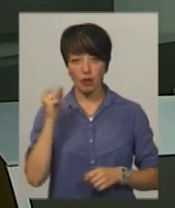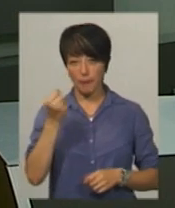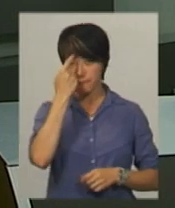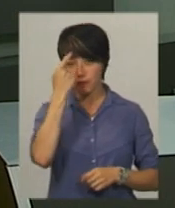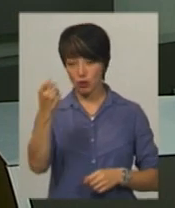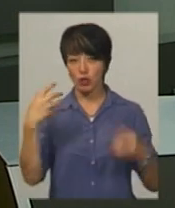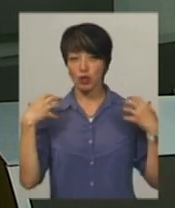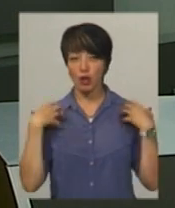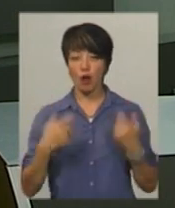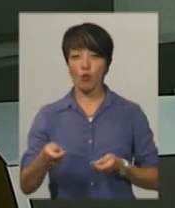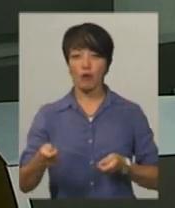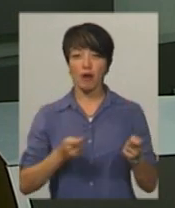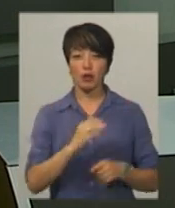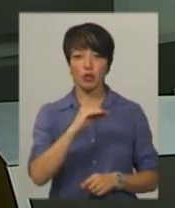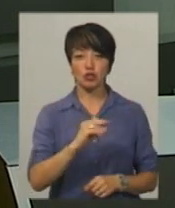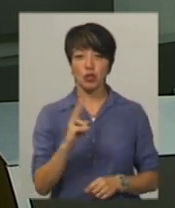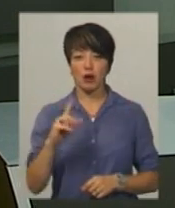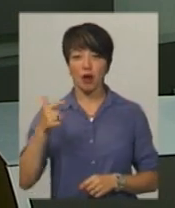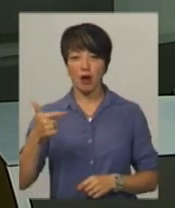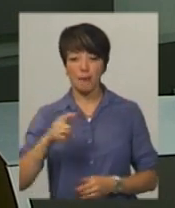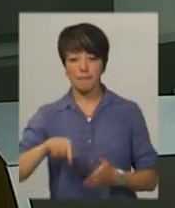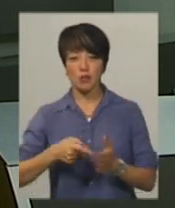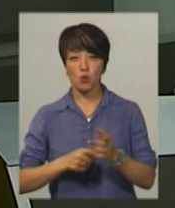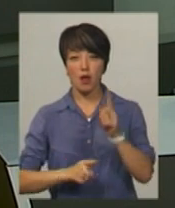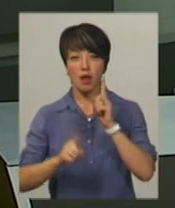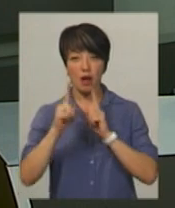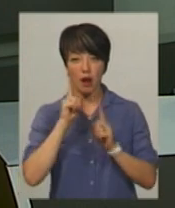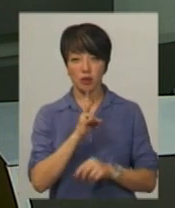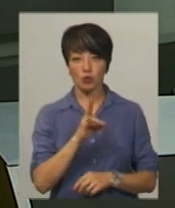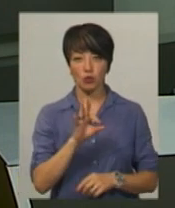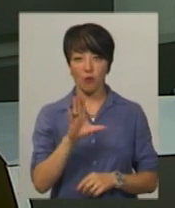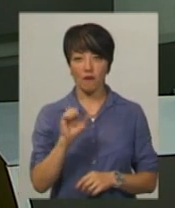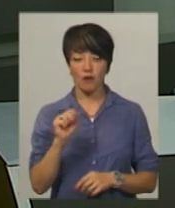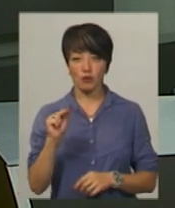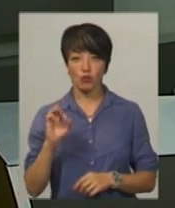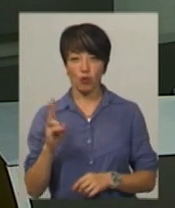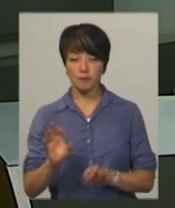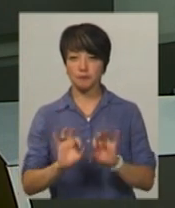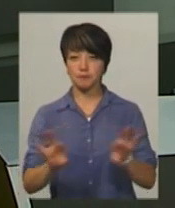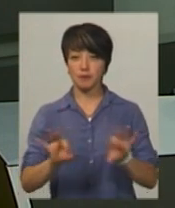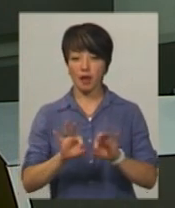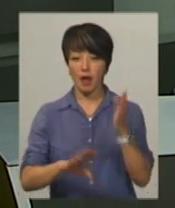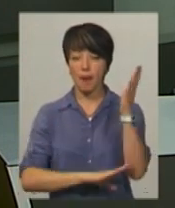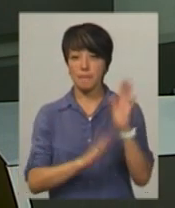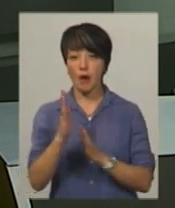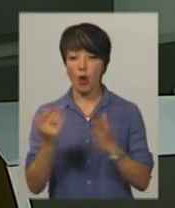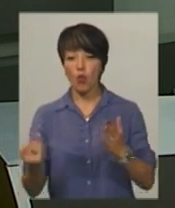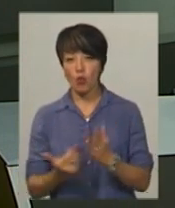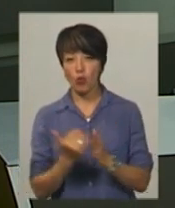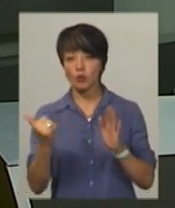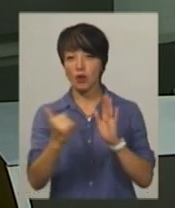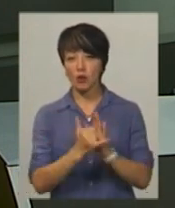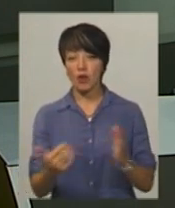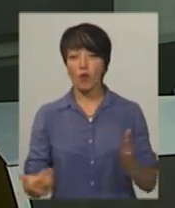начальник управління житлово-комунального господарства Хмельницької міської ради Василь Новачок. За його словами, сквер оновлять, встановлять новий